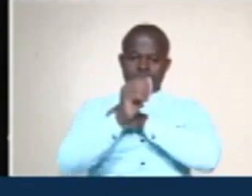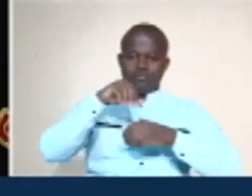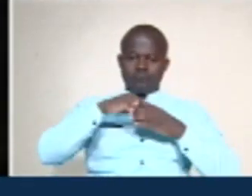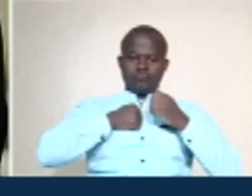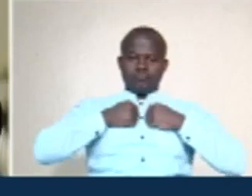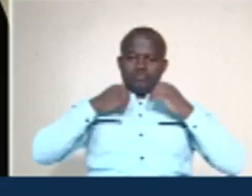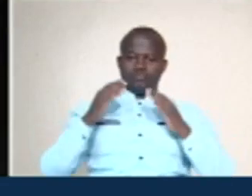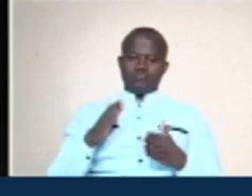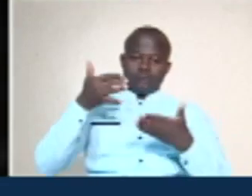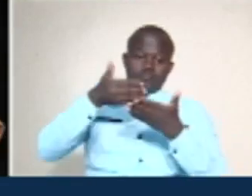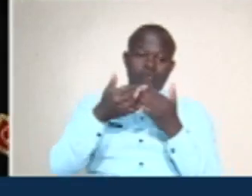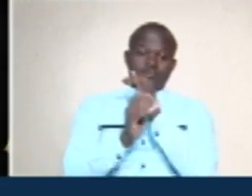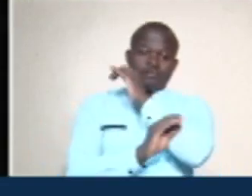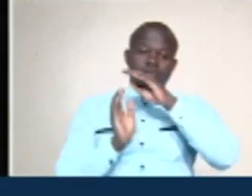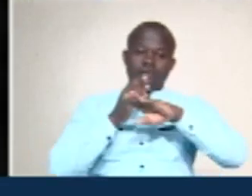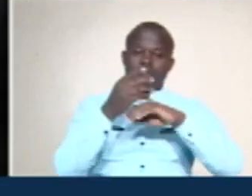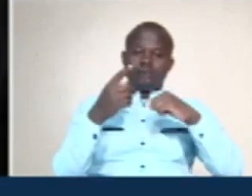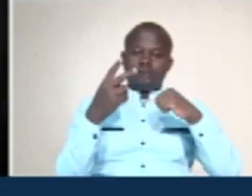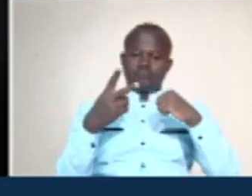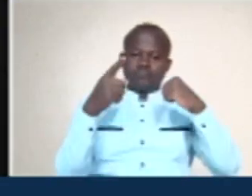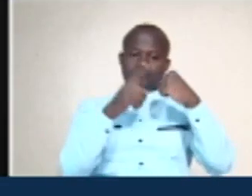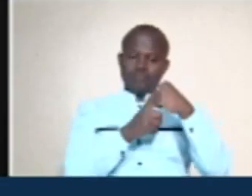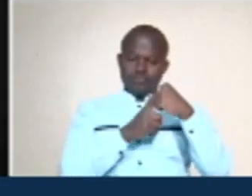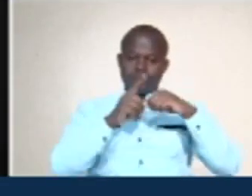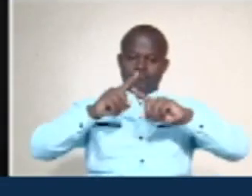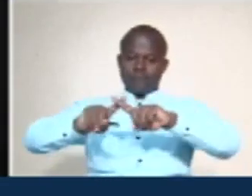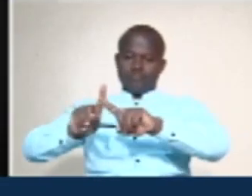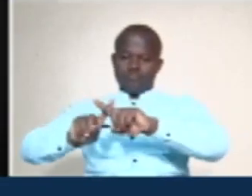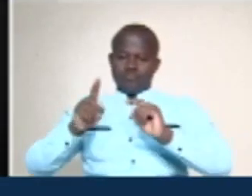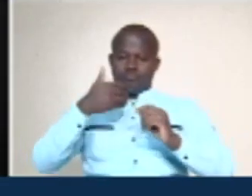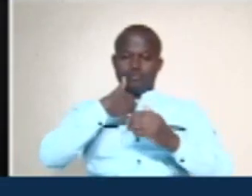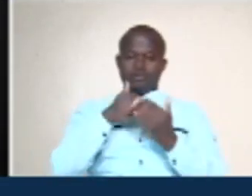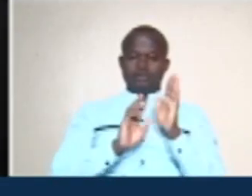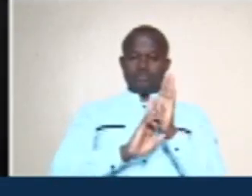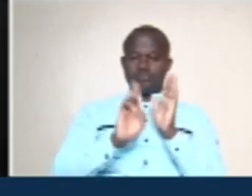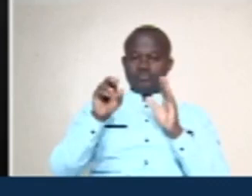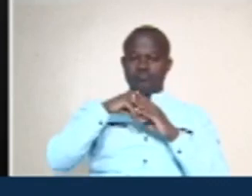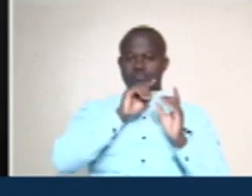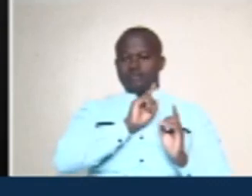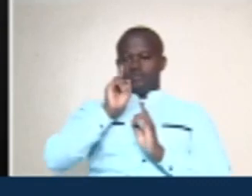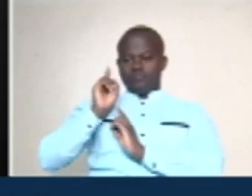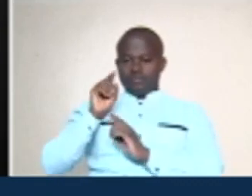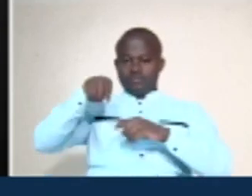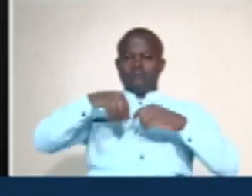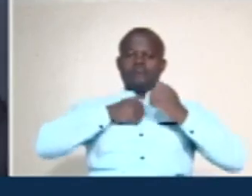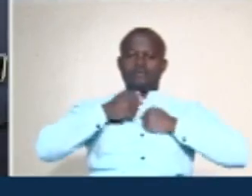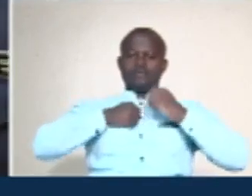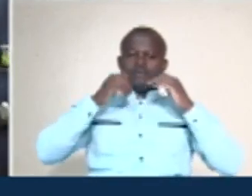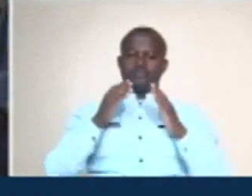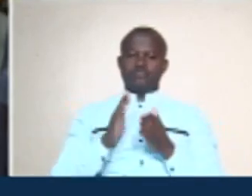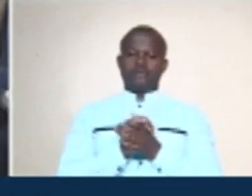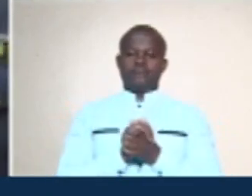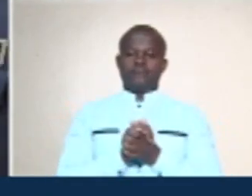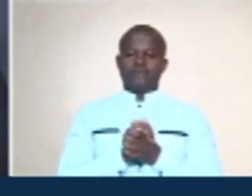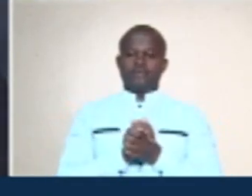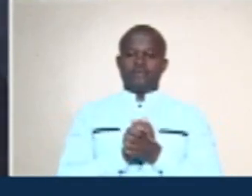Rwanda. Kugeza ubu rero ibihugu bigera kuri 26 bitandukanye bifite ababihagarariye mu bya gisirikare hano mu Rwanda. Niko